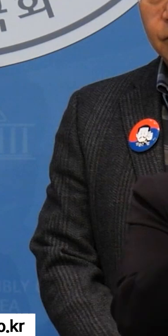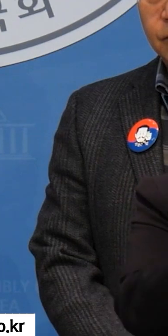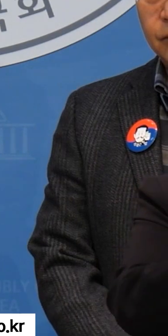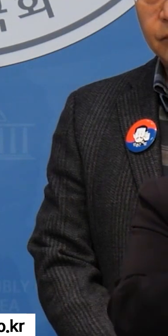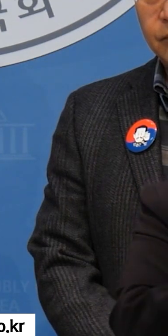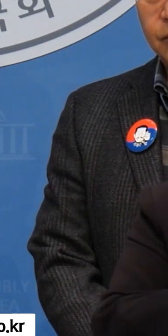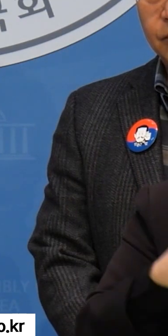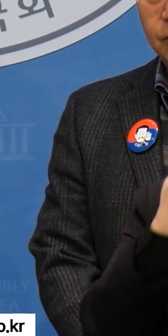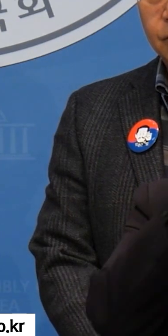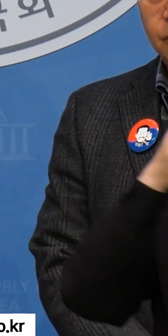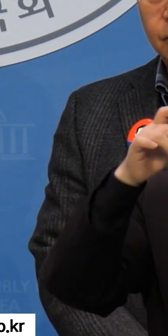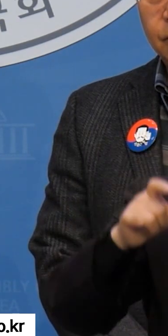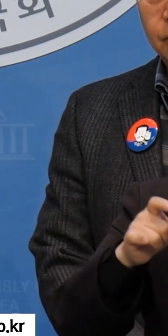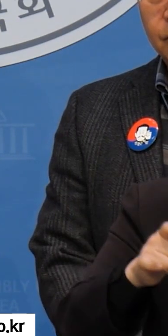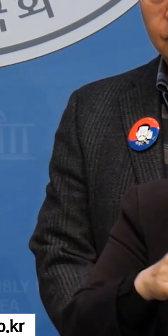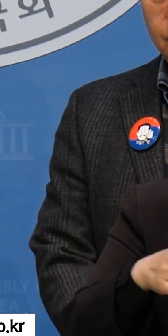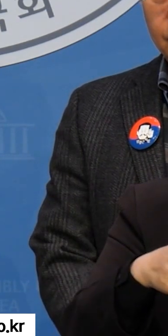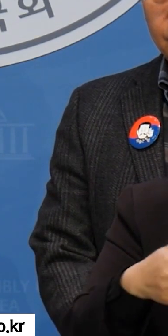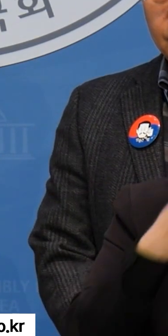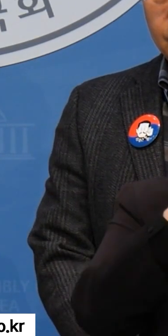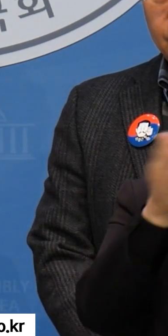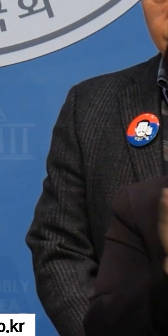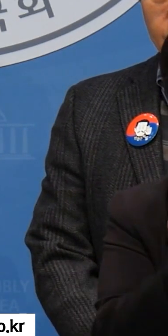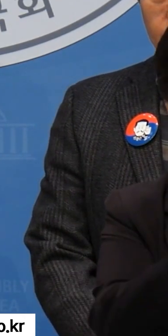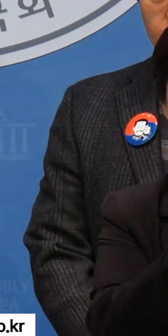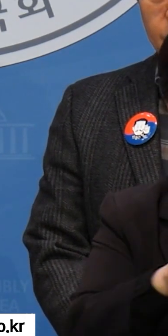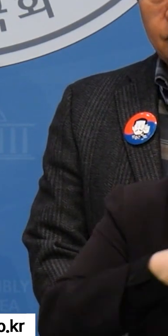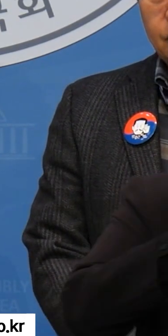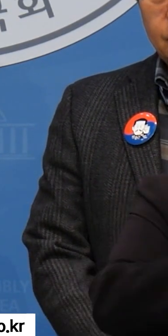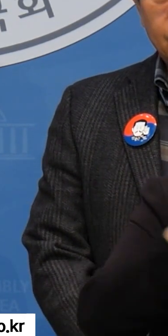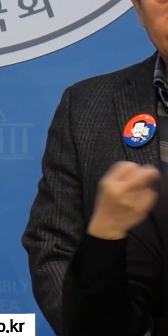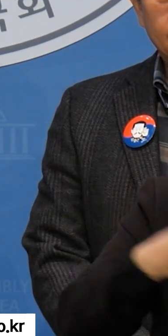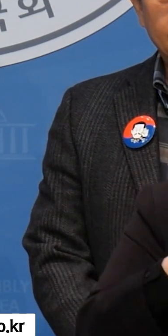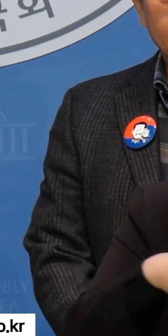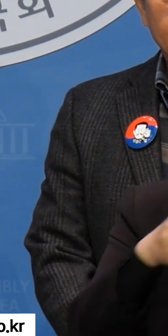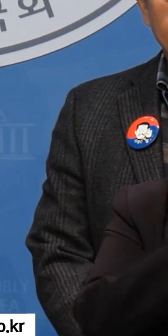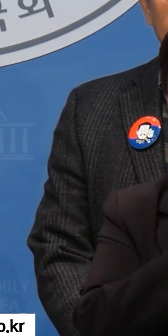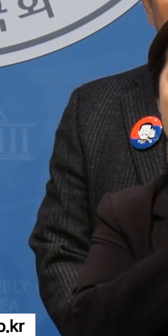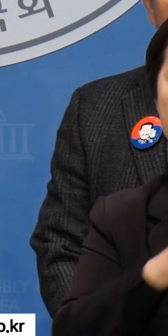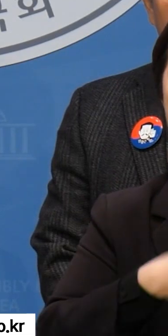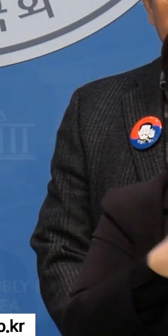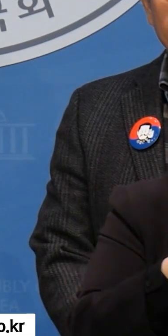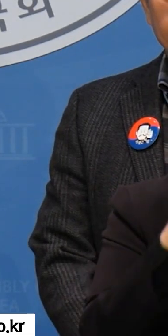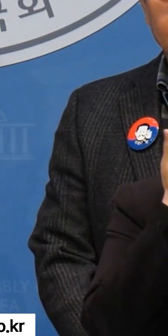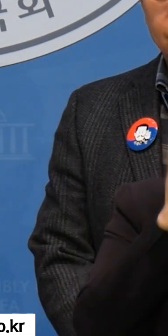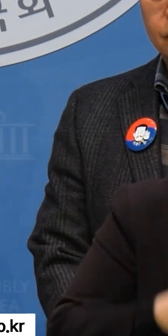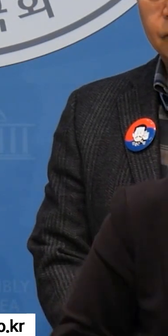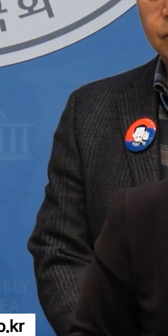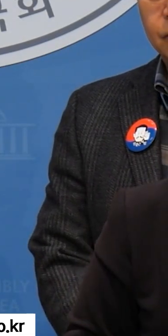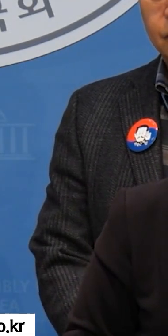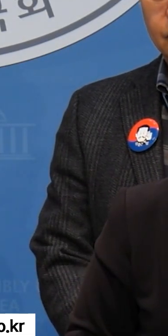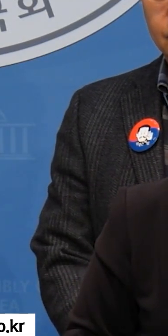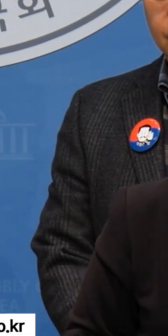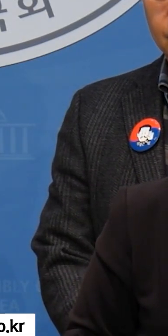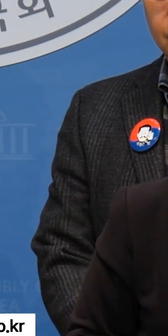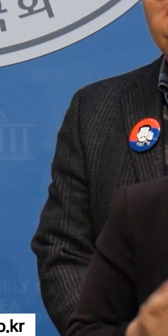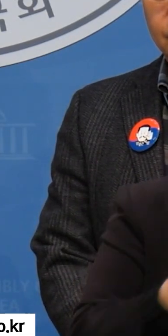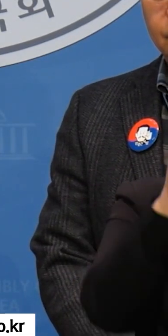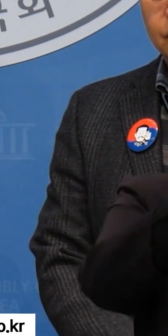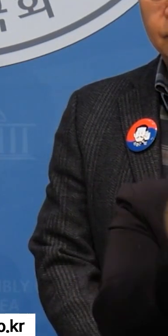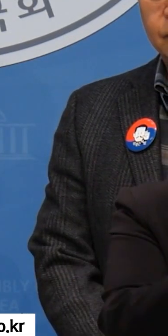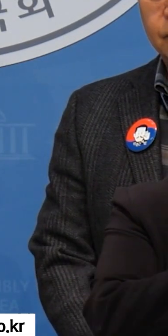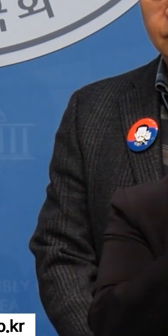참여와 자치활동을 지원하려고 만든 최초의 당원 참여 기구입니다. 단일위원회로는 가장 큰